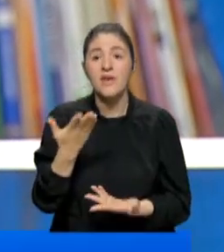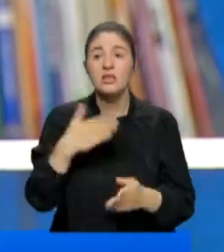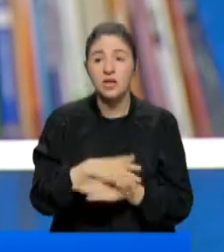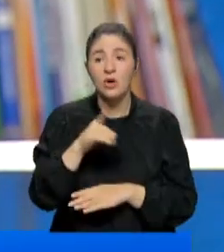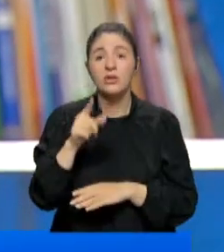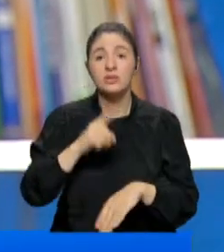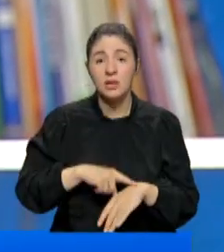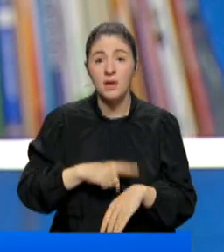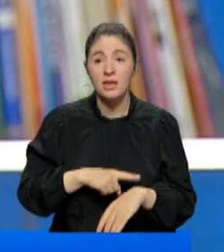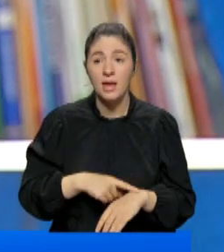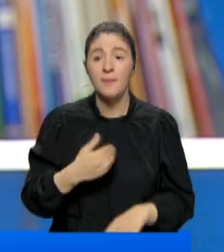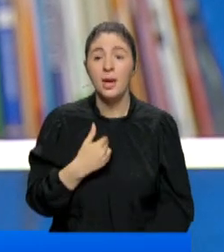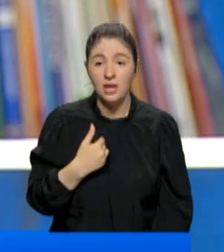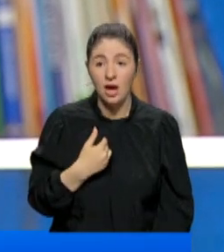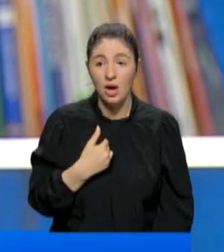gerçekten o dönemde bana